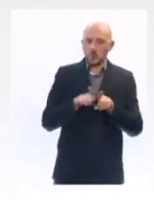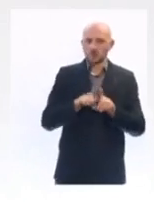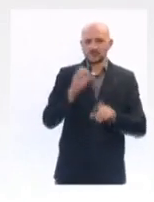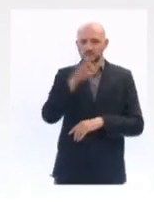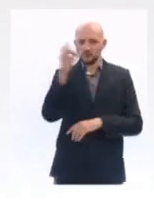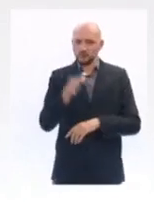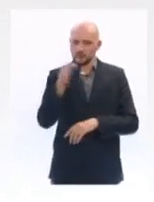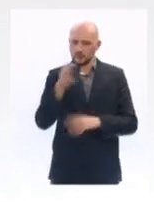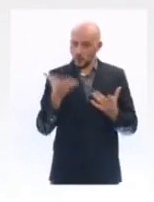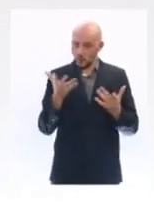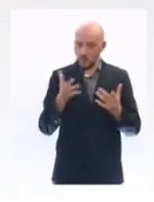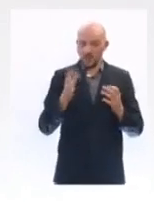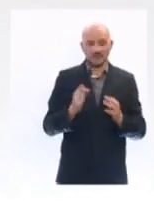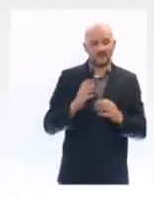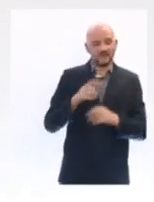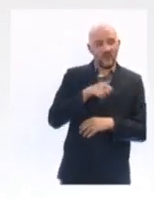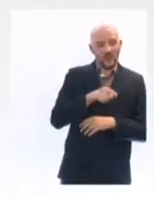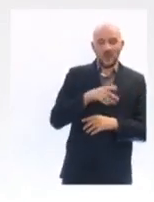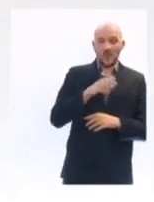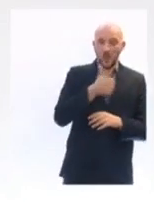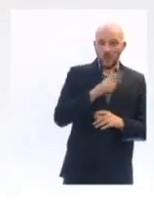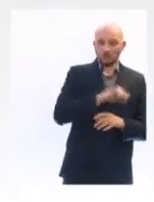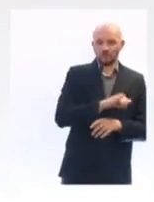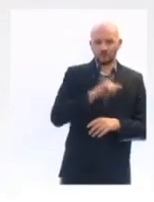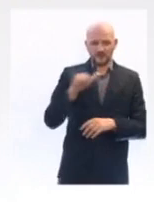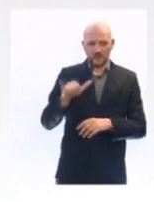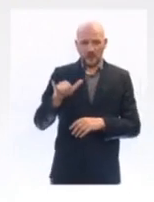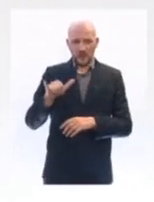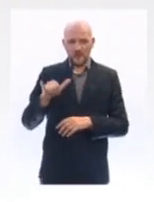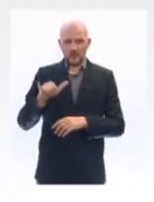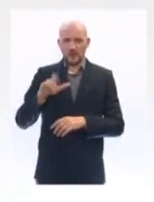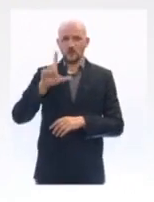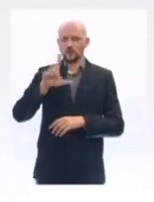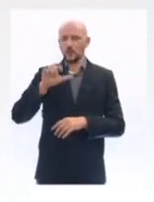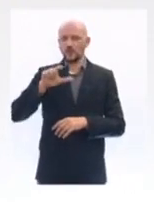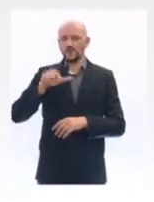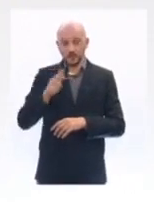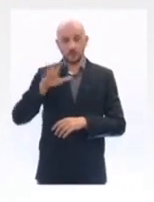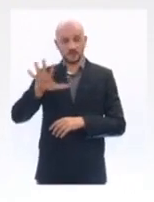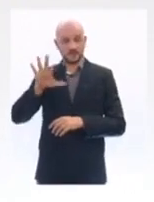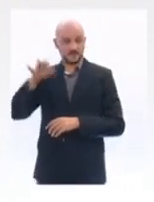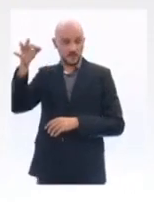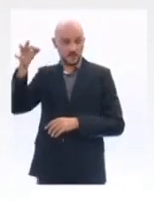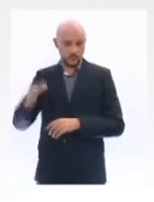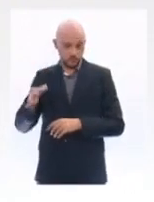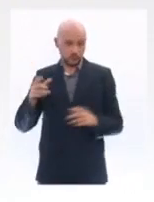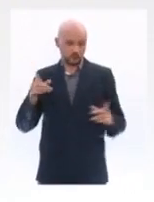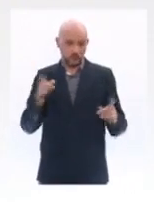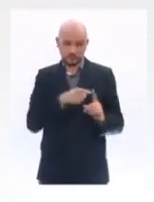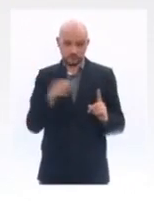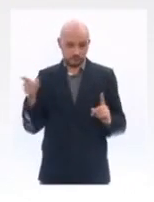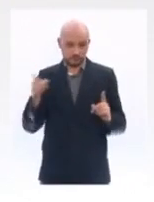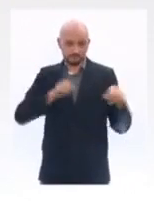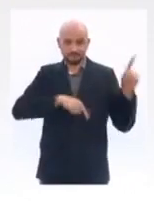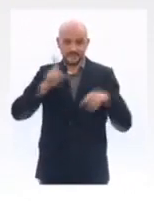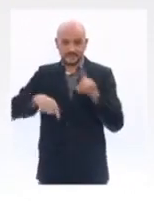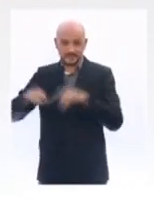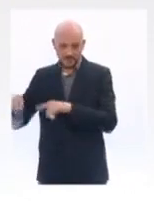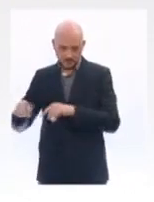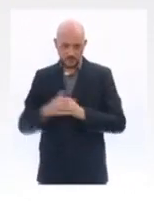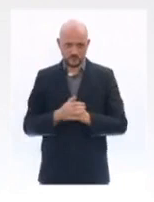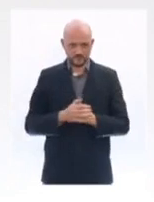1er mars 2021, et que c'est là aussi un sujet d'inquiétude, et que là aussi nous voulons répondre à cette angoisse de l'entrepreneur qui voit arriver l'échéance et